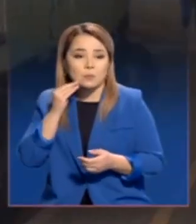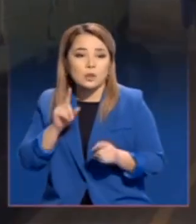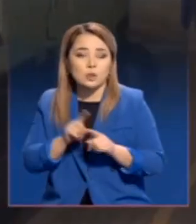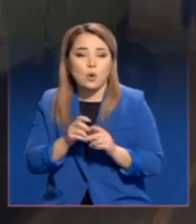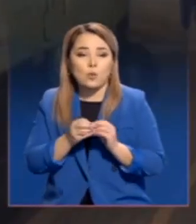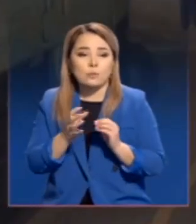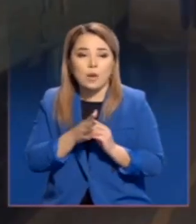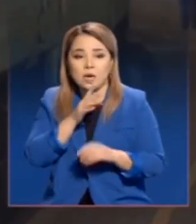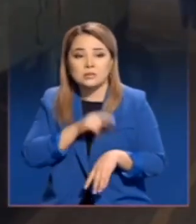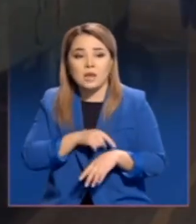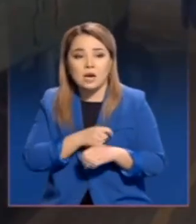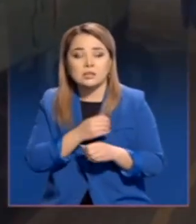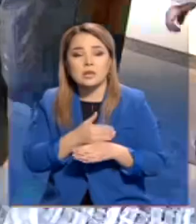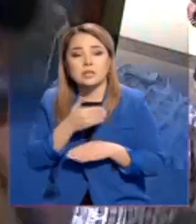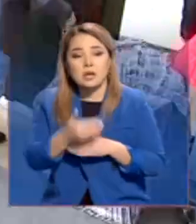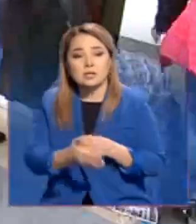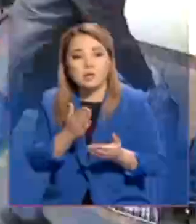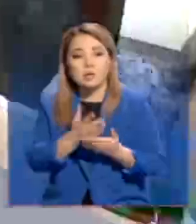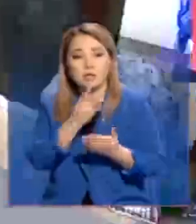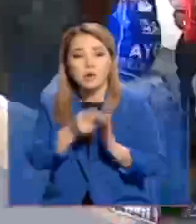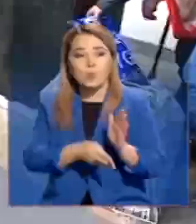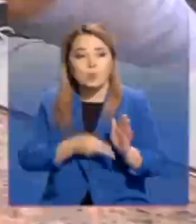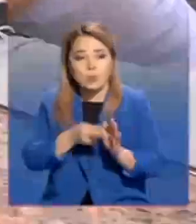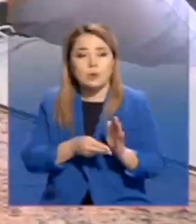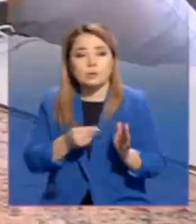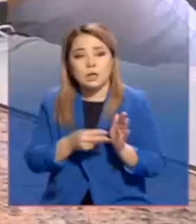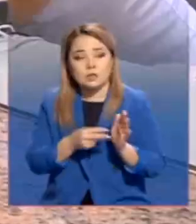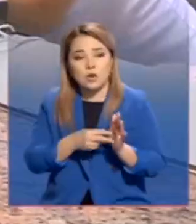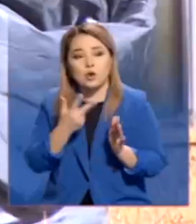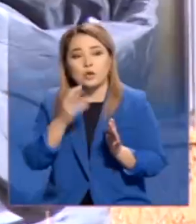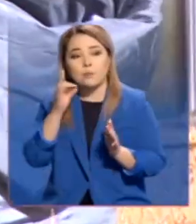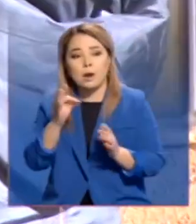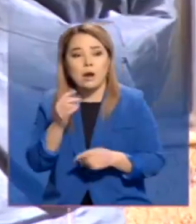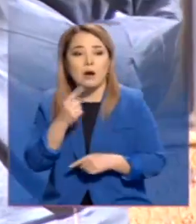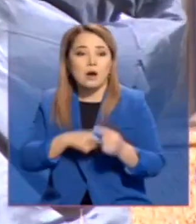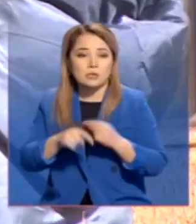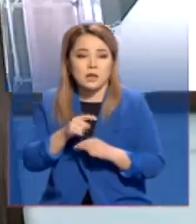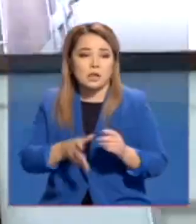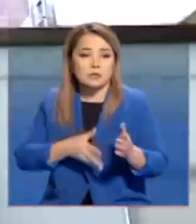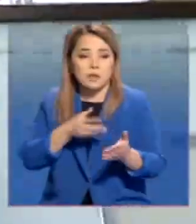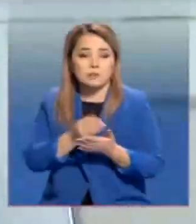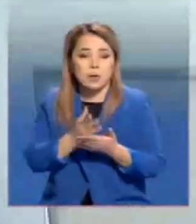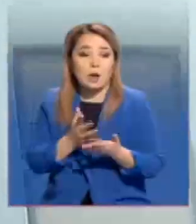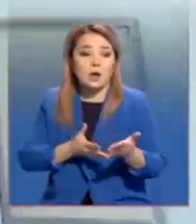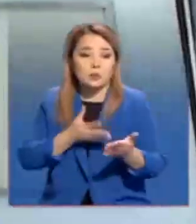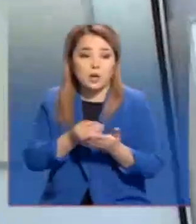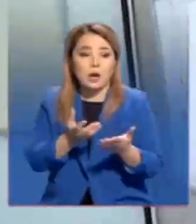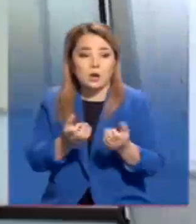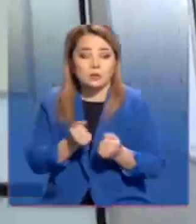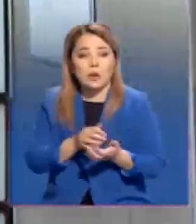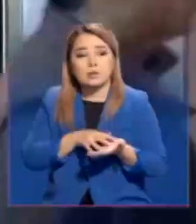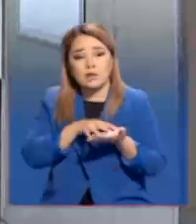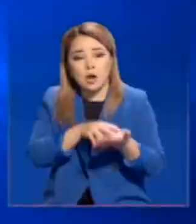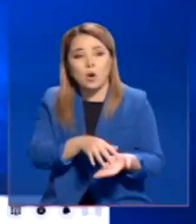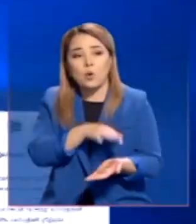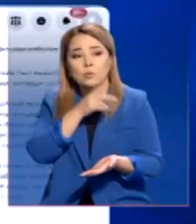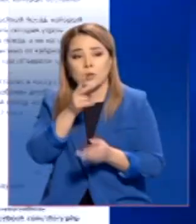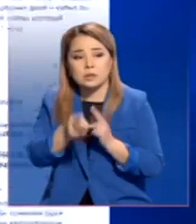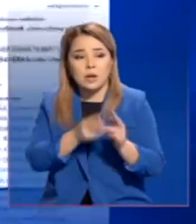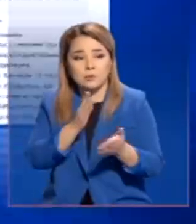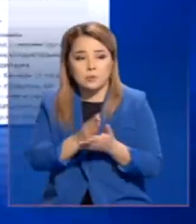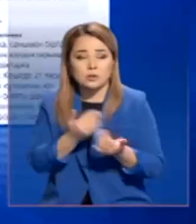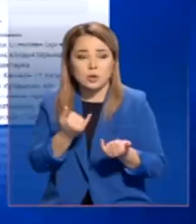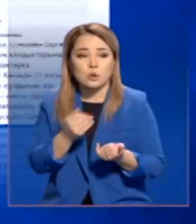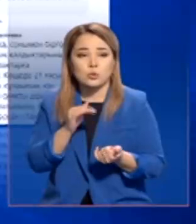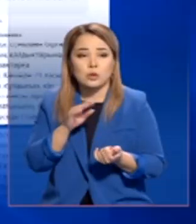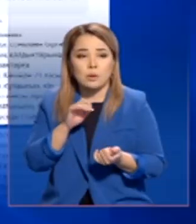сағатқа кешіккен. Егер поезд кешіксе, әр сағат үшін билет құнының 3% қайтарылуы тиіс. Бірақ өтемақы алу жүйесіне арызданушылар көп. Мысалы,